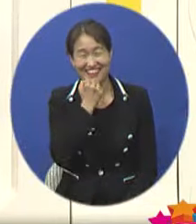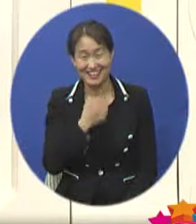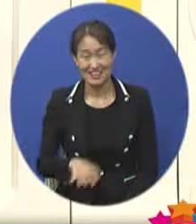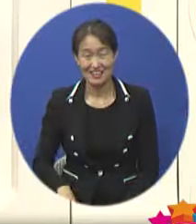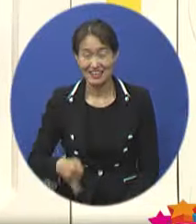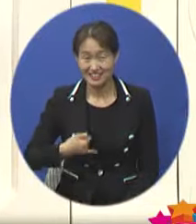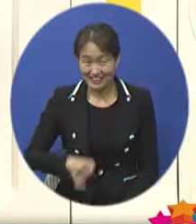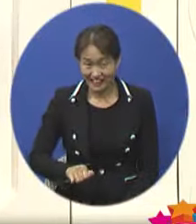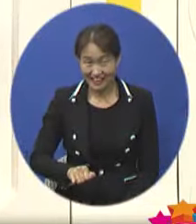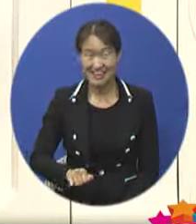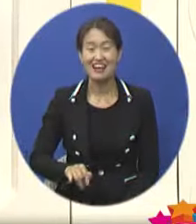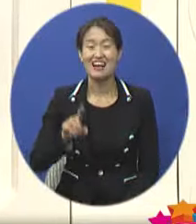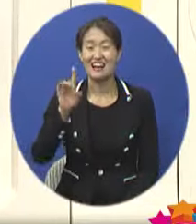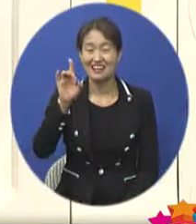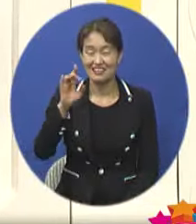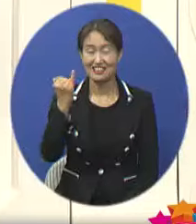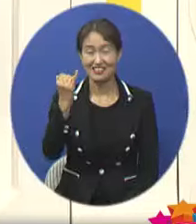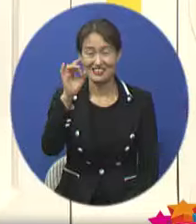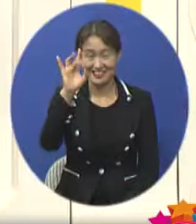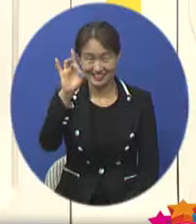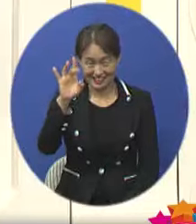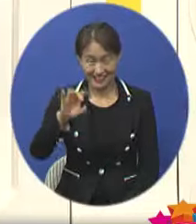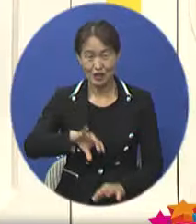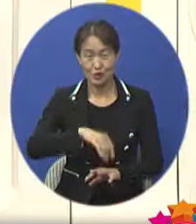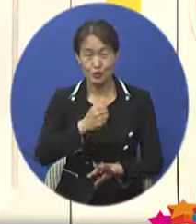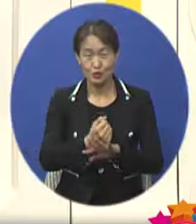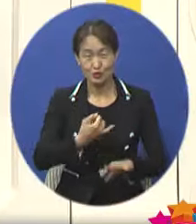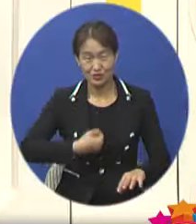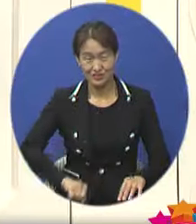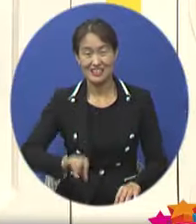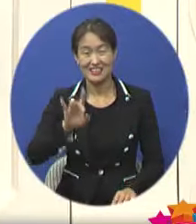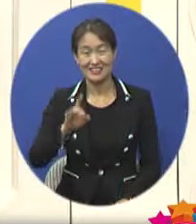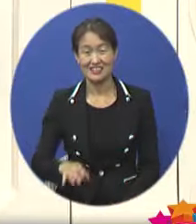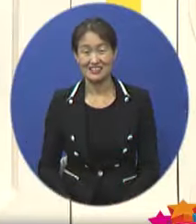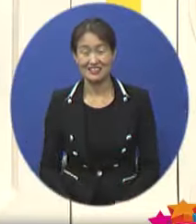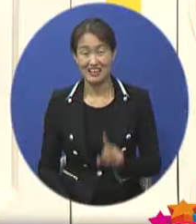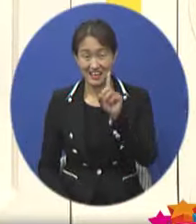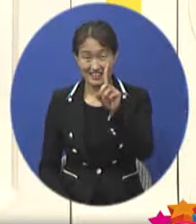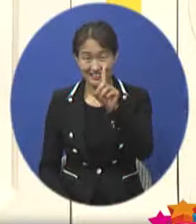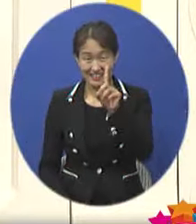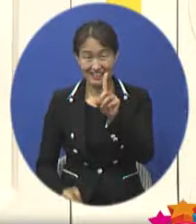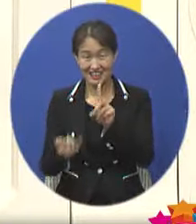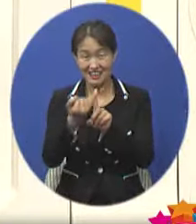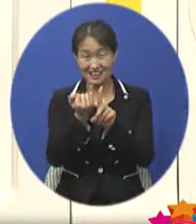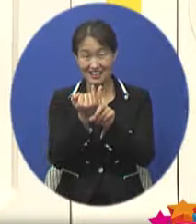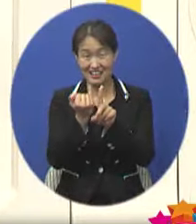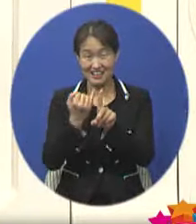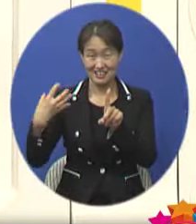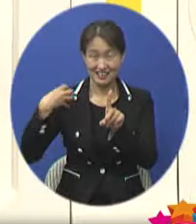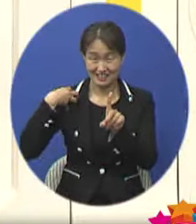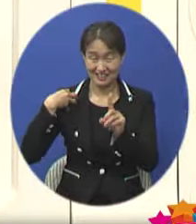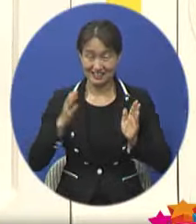딸 하나, 여자 하나, 공주 하나? 응. 네. 아, 한 사람이 다 여자요. 한 사람이 같은 역할이신가 전부?